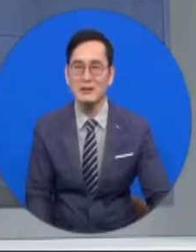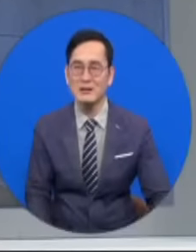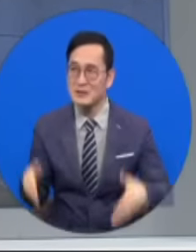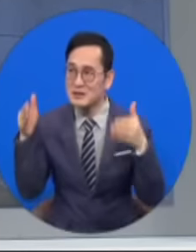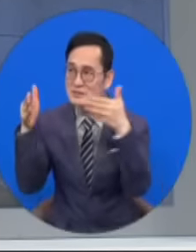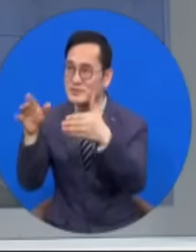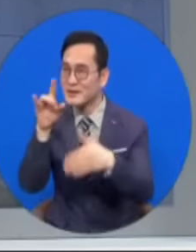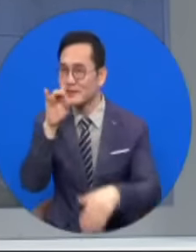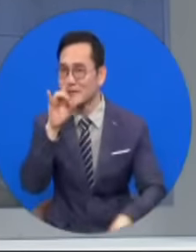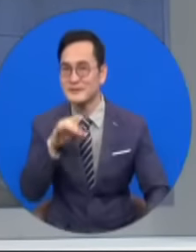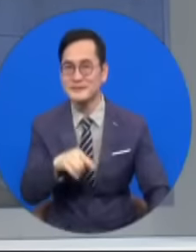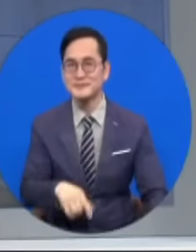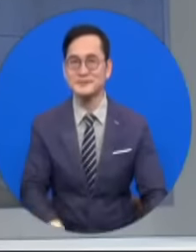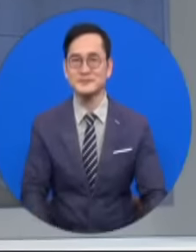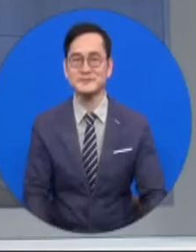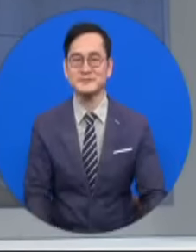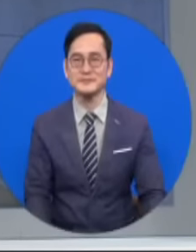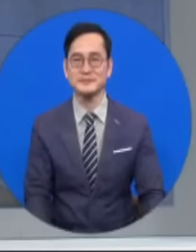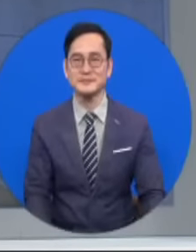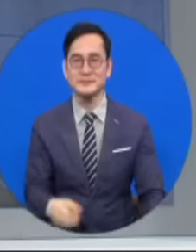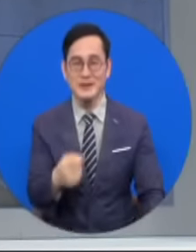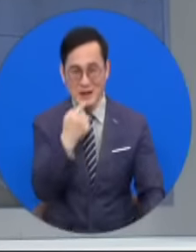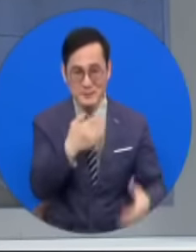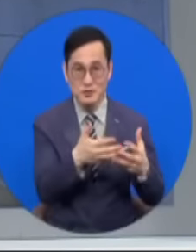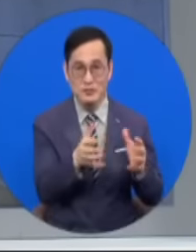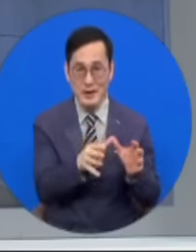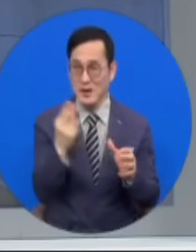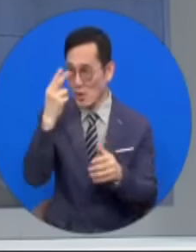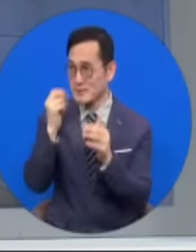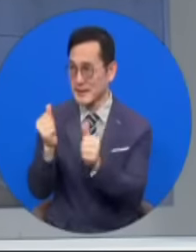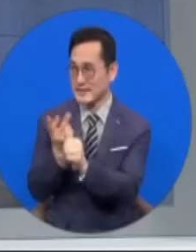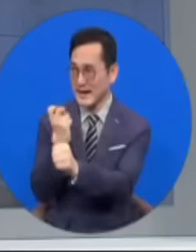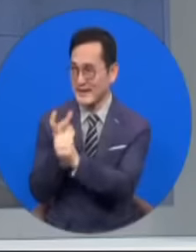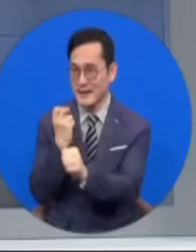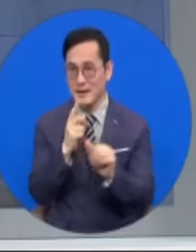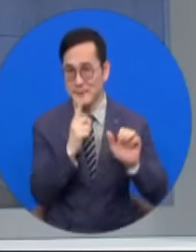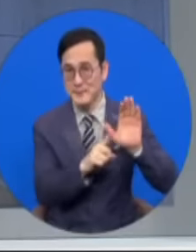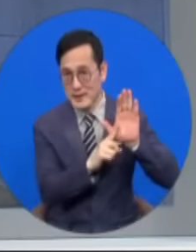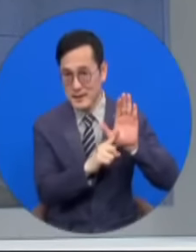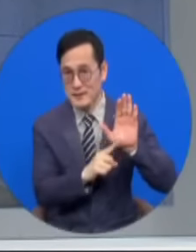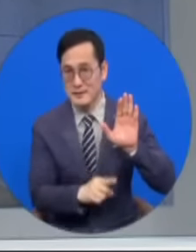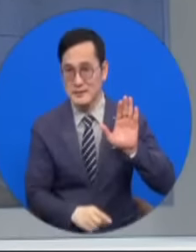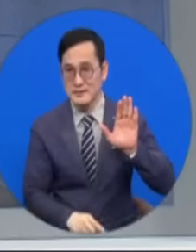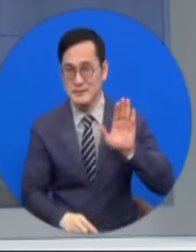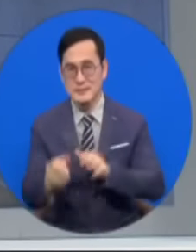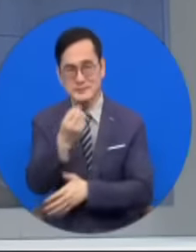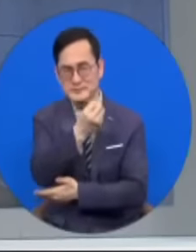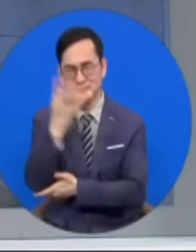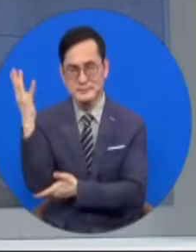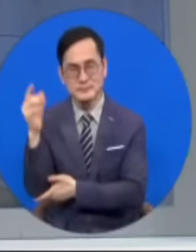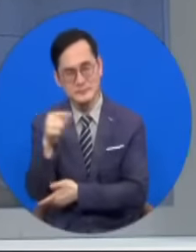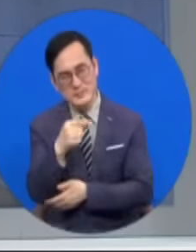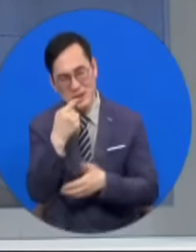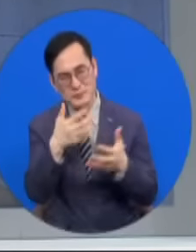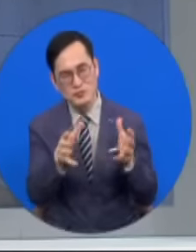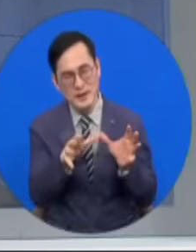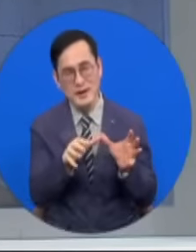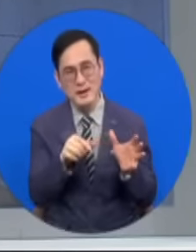민주당에서 검사를 탄핵하겠다고 찐으로 나서서 논란이고 있습니다 늘 조간신문 보도를 보면 민주당